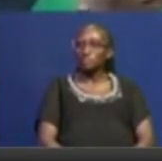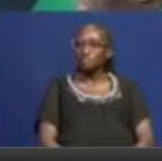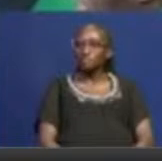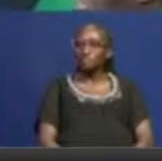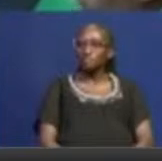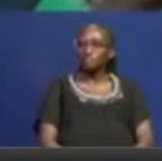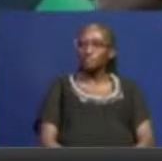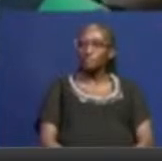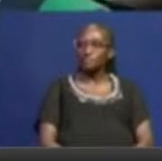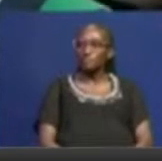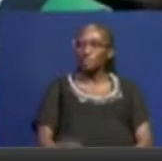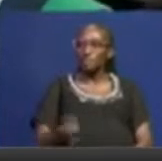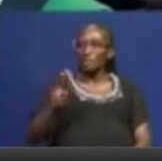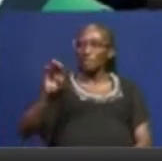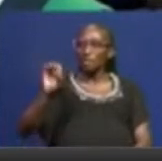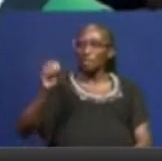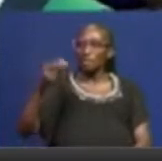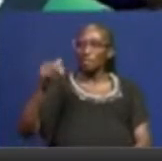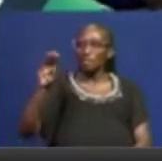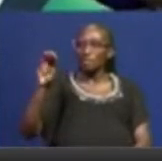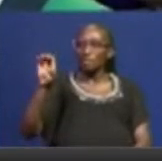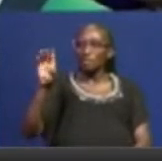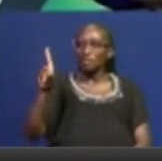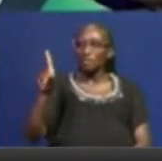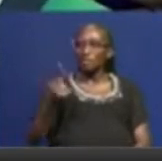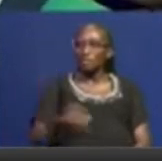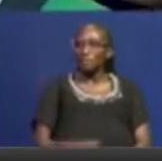Nyali Muhammad Ali.